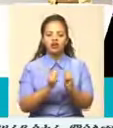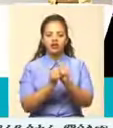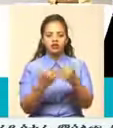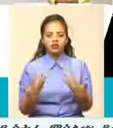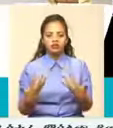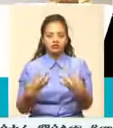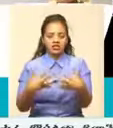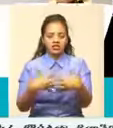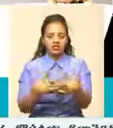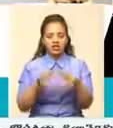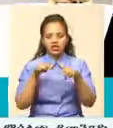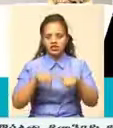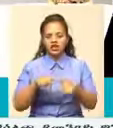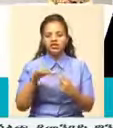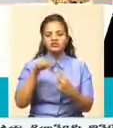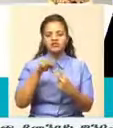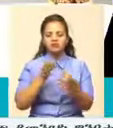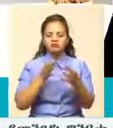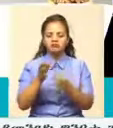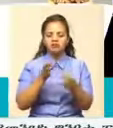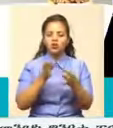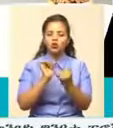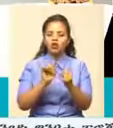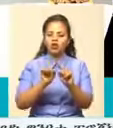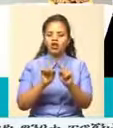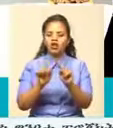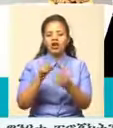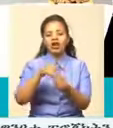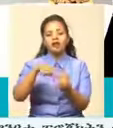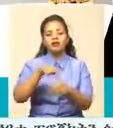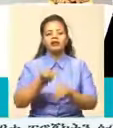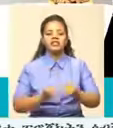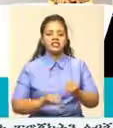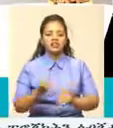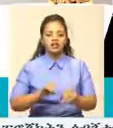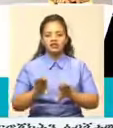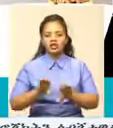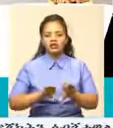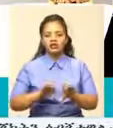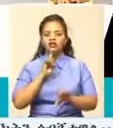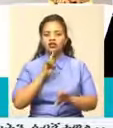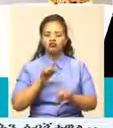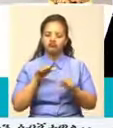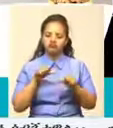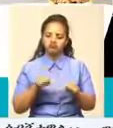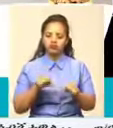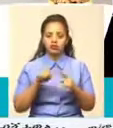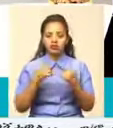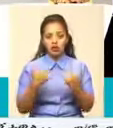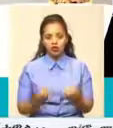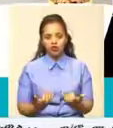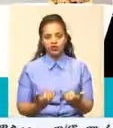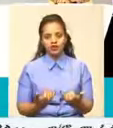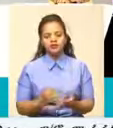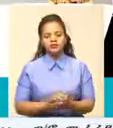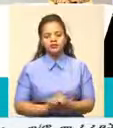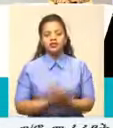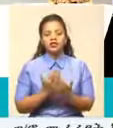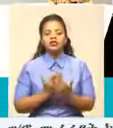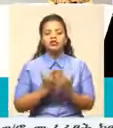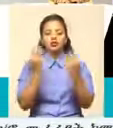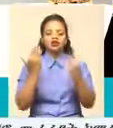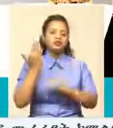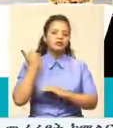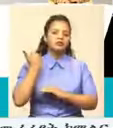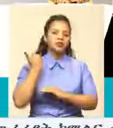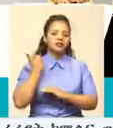በተበብር የዛሬ የምርጫ ዘገባ ውሎውን በተለያዩ አካባቢዎች እንቅስቃሴ ሲያደርግ ነው ያረፈደ የዋለው መስካሁን እንግዲህ በጠዋት